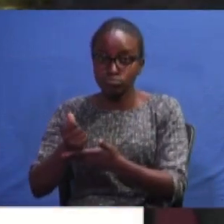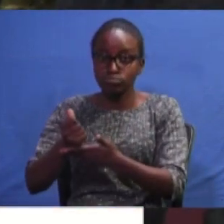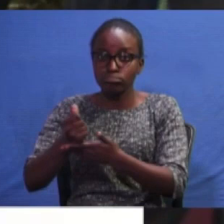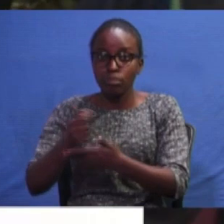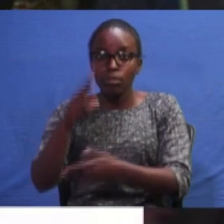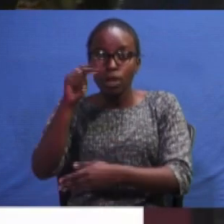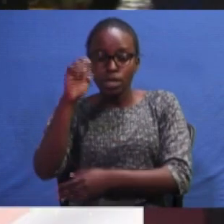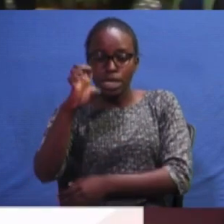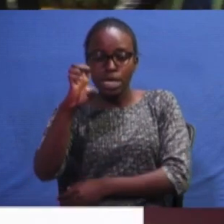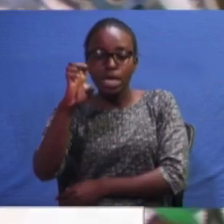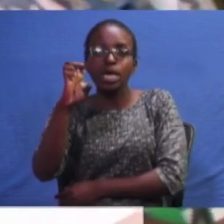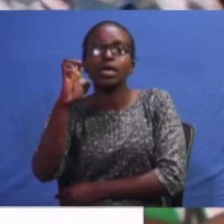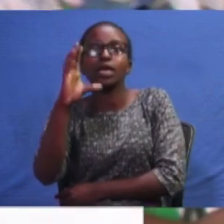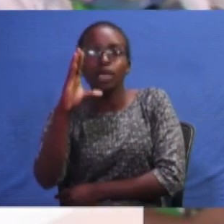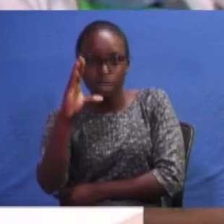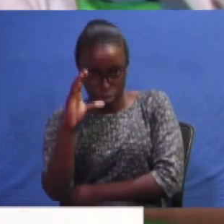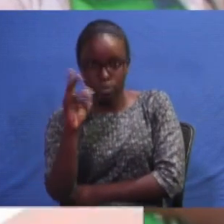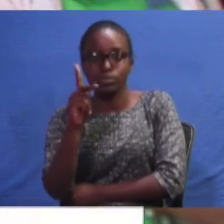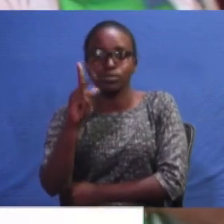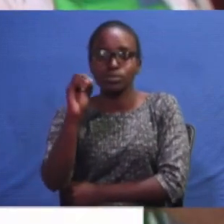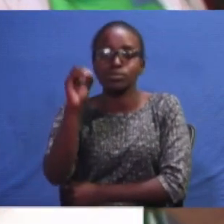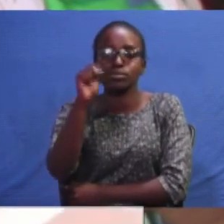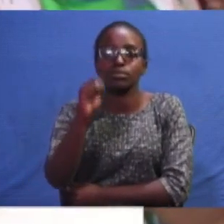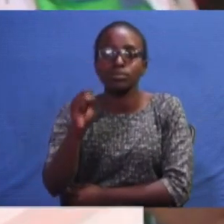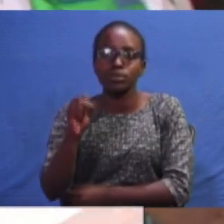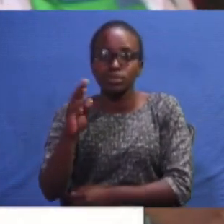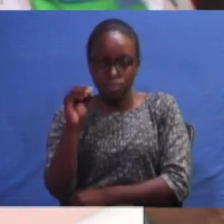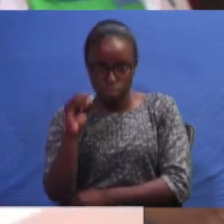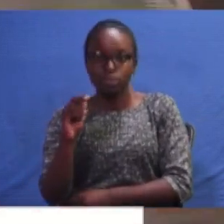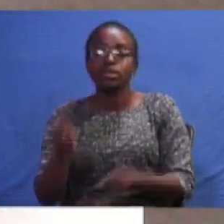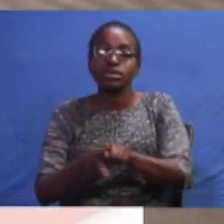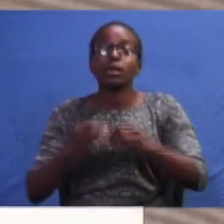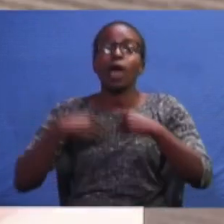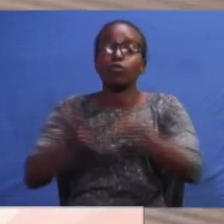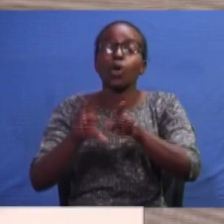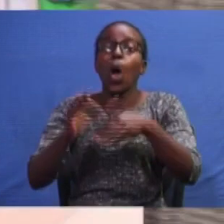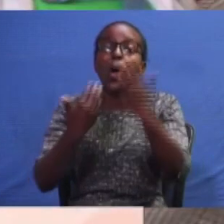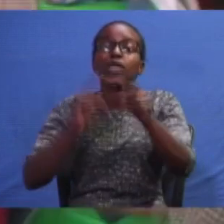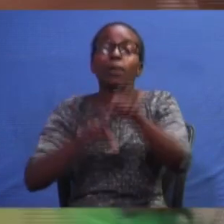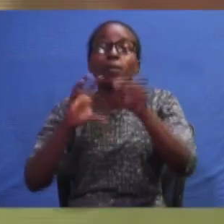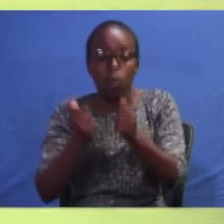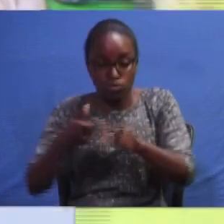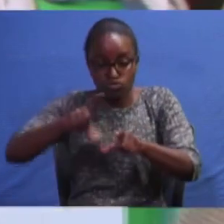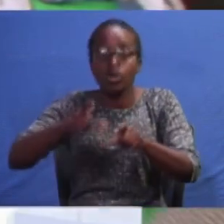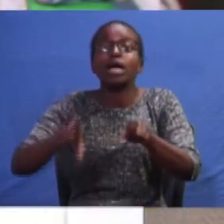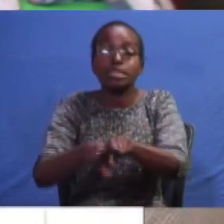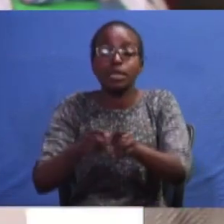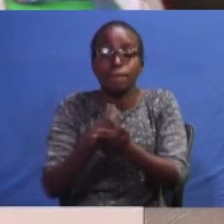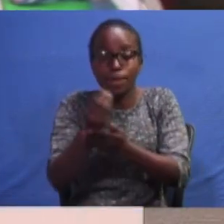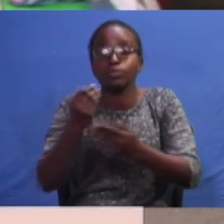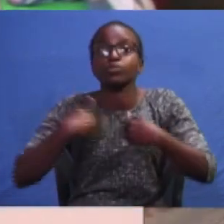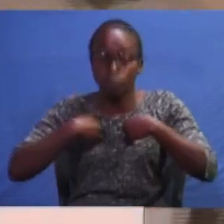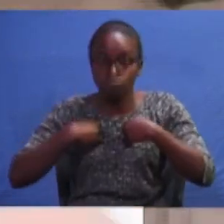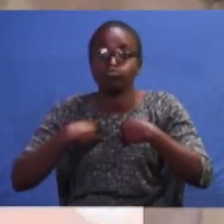Chege, katibu mkuu wa UASU kutoka chuo kikuu cha Jomo Kenyatta, aliongeza kuwa malipo ya wahadhiri